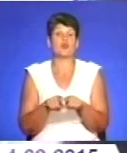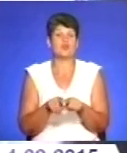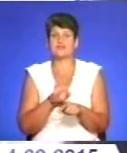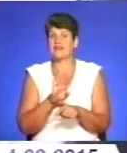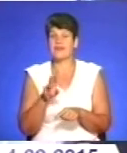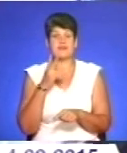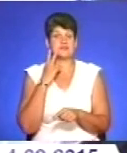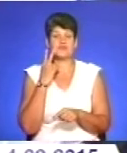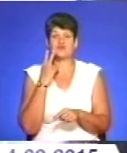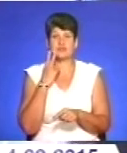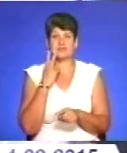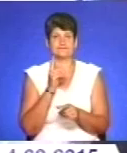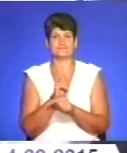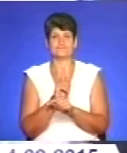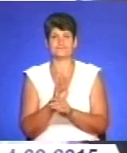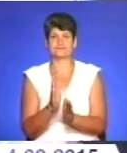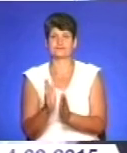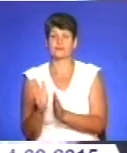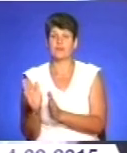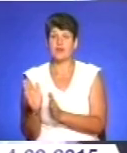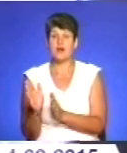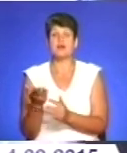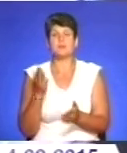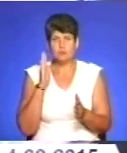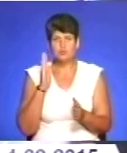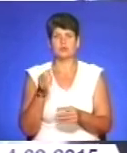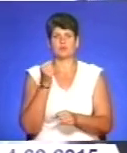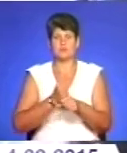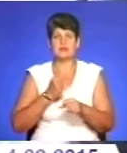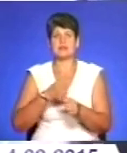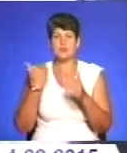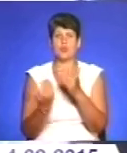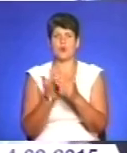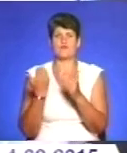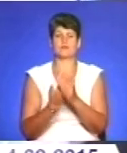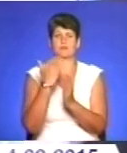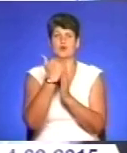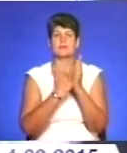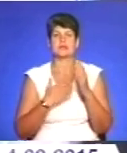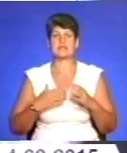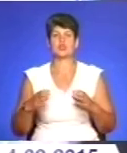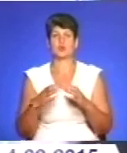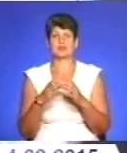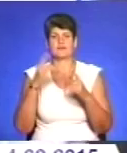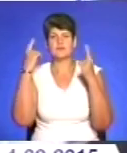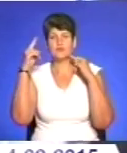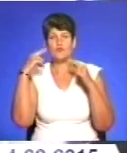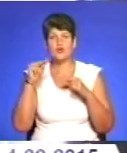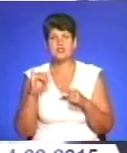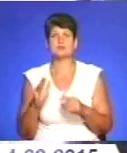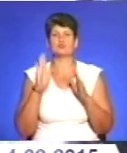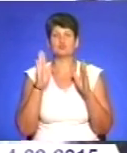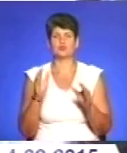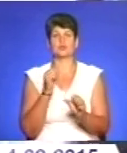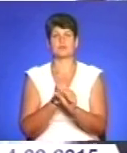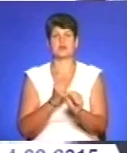завжди стабільне, але ми будемо працювати над новими програмами, всі наші колективи творчі будуть